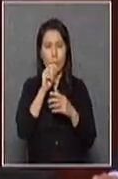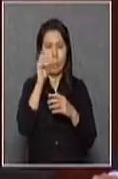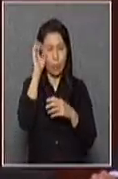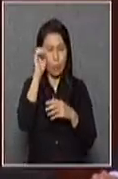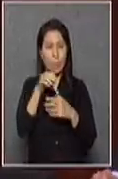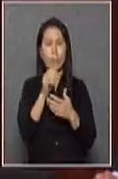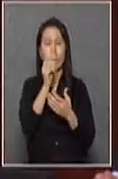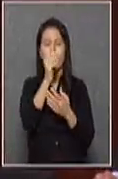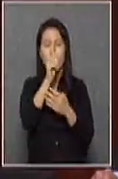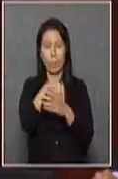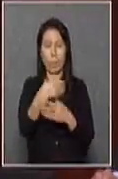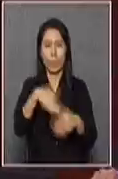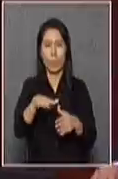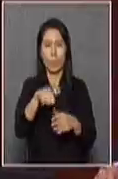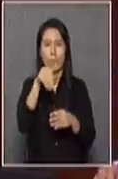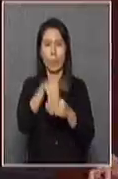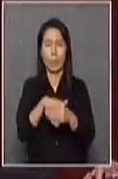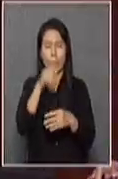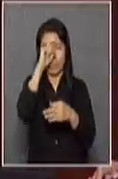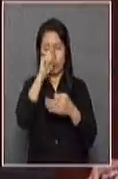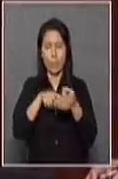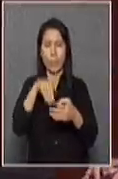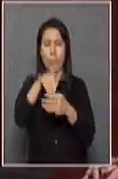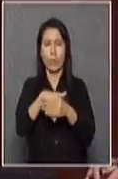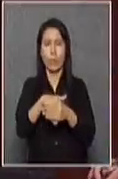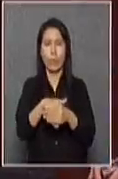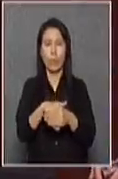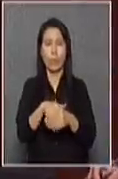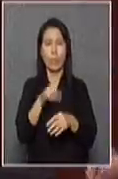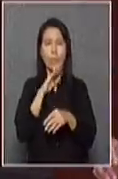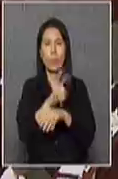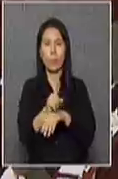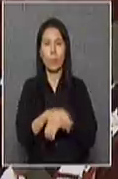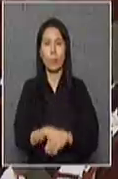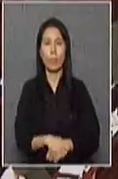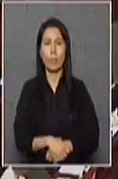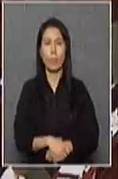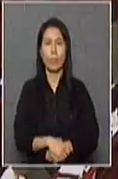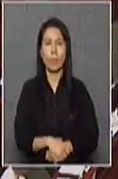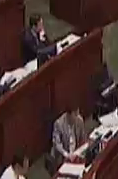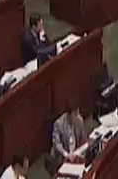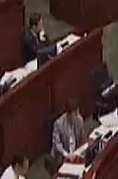通過。現在付諸表決，陳志全議員要求記名表決，表決鐘響1分鐘。